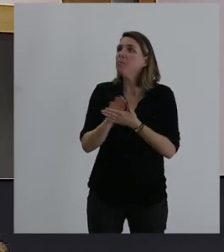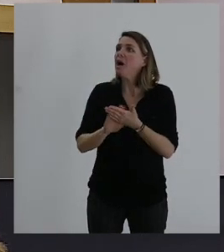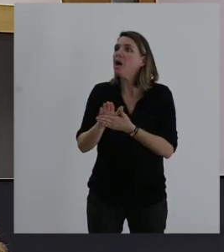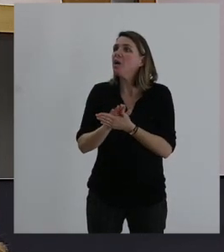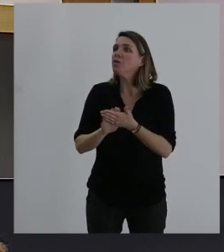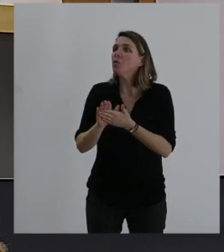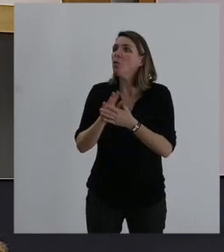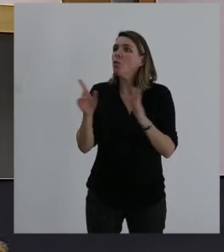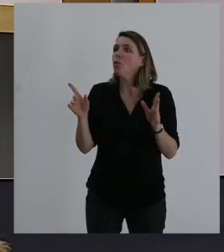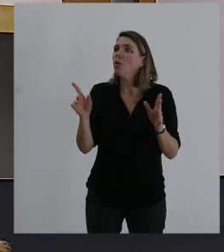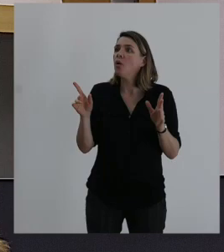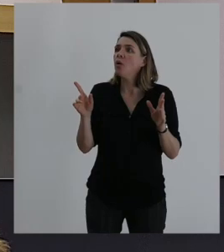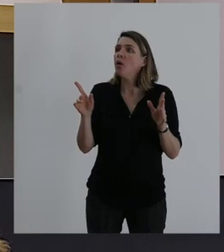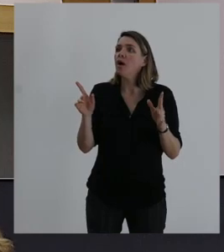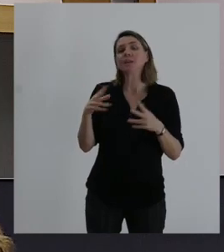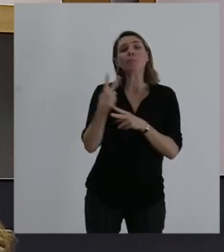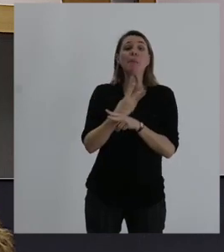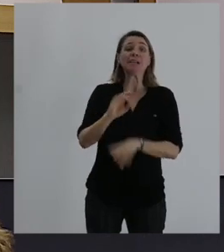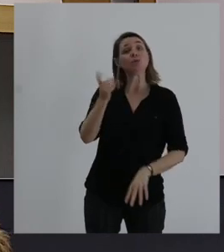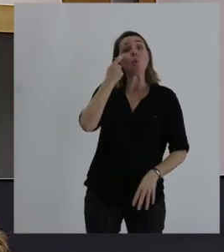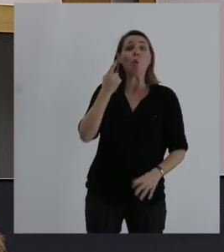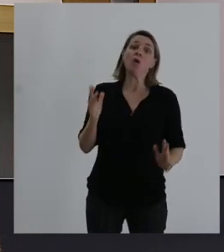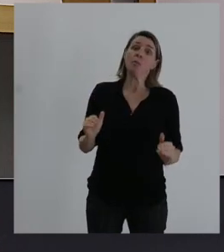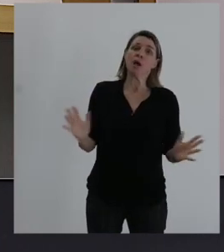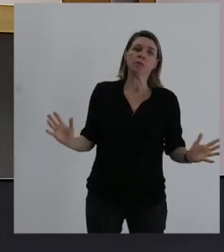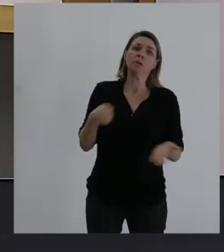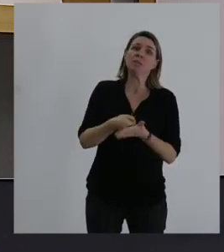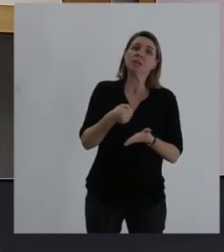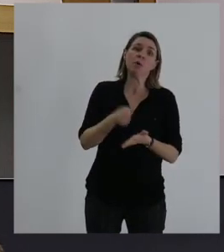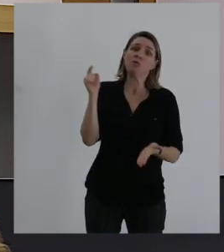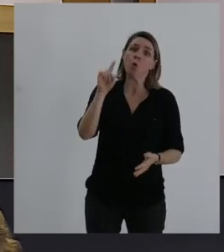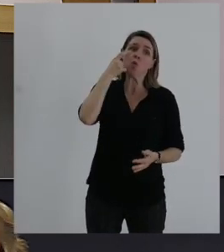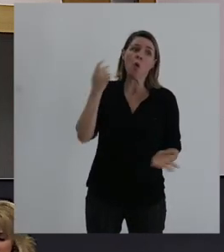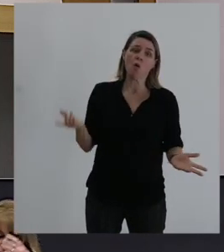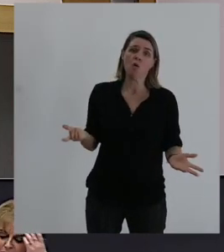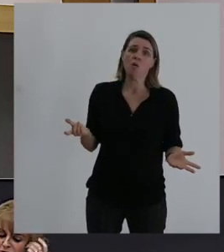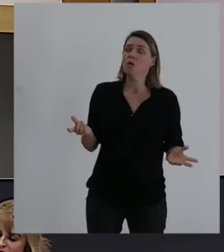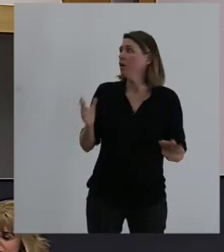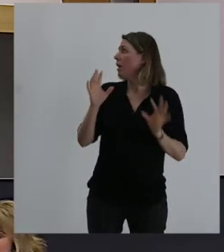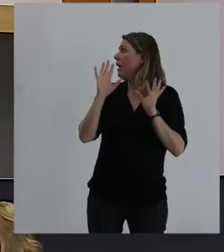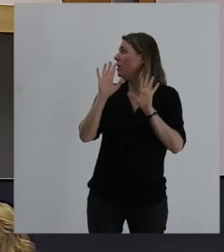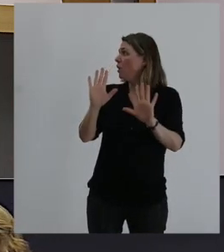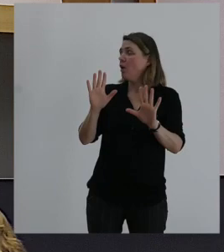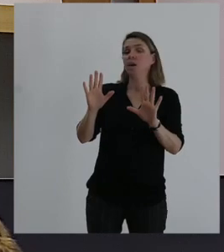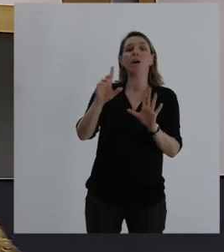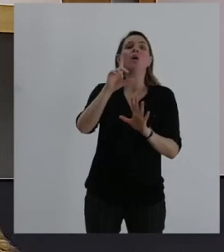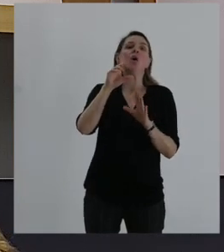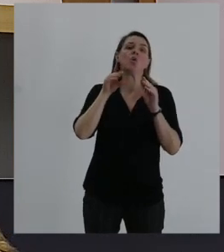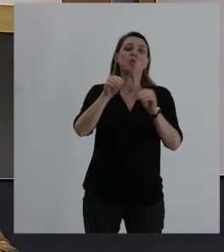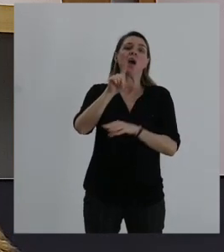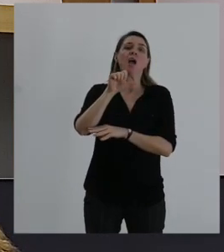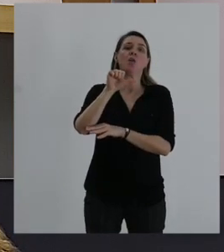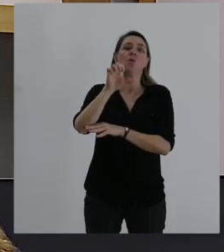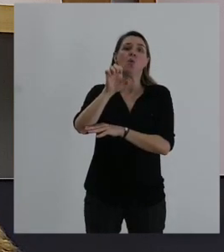Pardon ? Non, je ne sais pas si vous. Bon, vas-y. Oui. Alors, pour être précis, les cours de LEA en